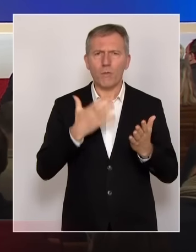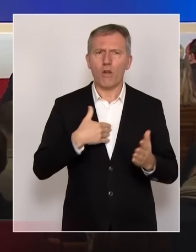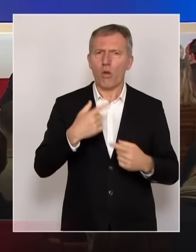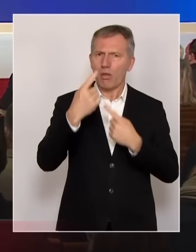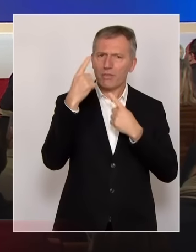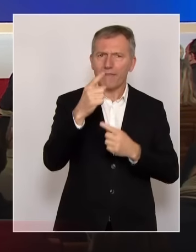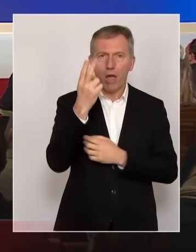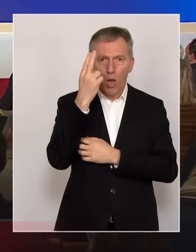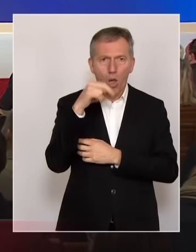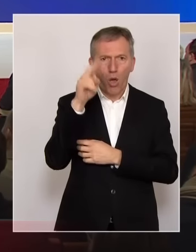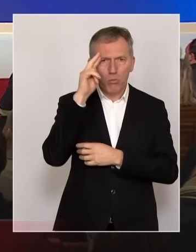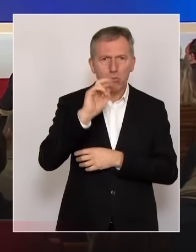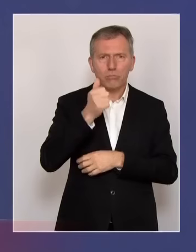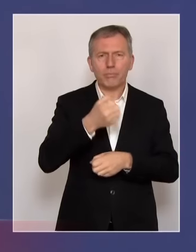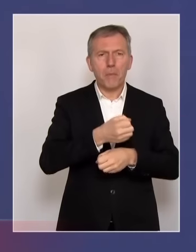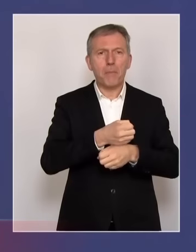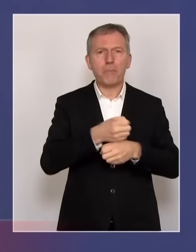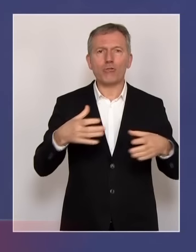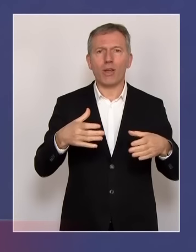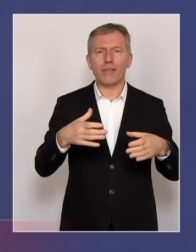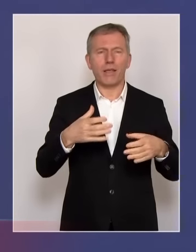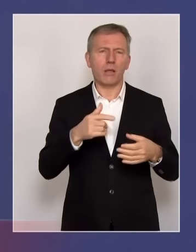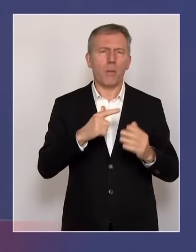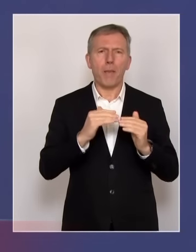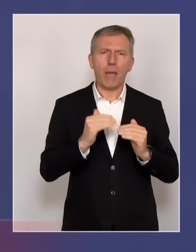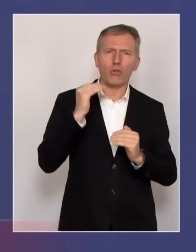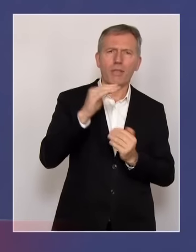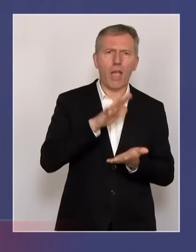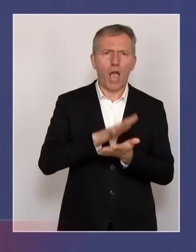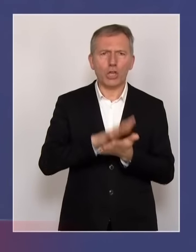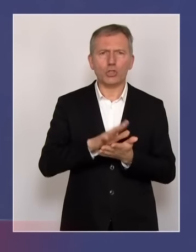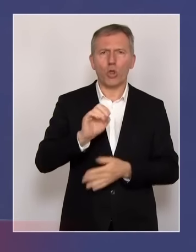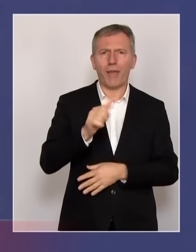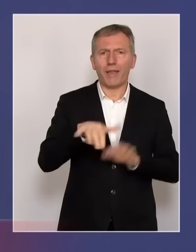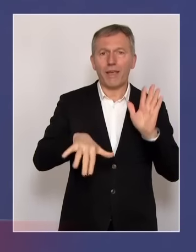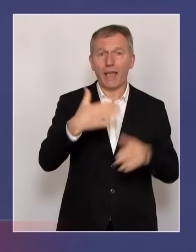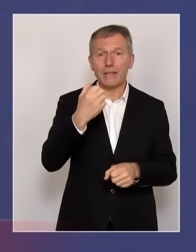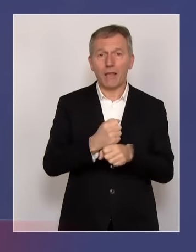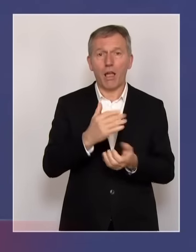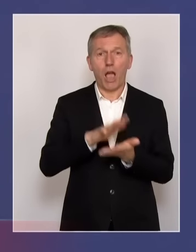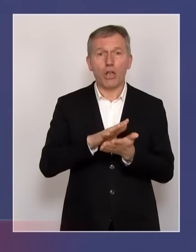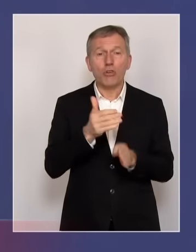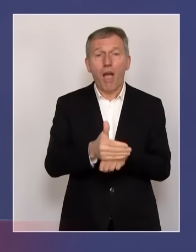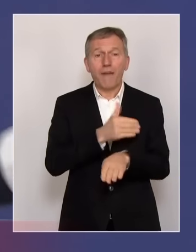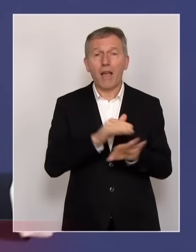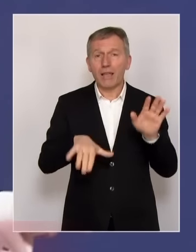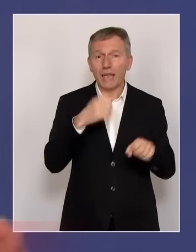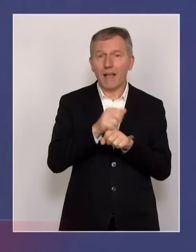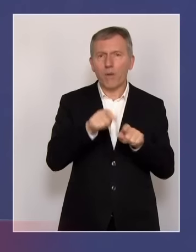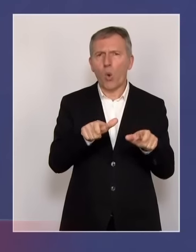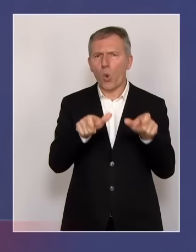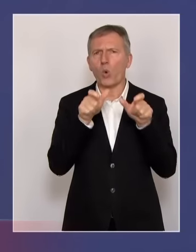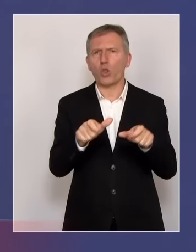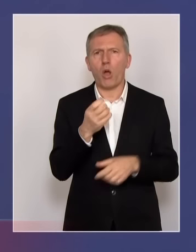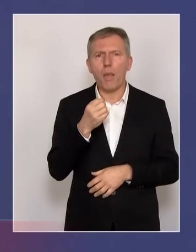de la majorité numérique à 15 ans avant 15 ans il doit y avoir un contrôle parental sur l'accès à cet